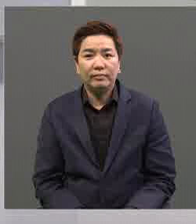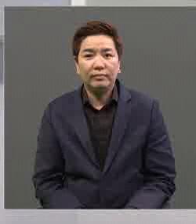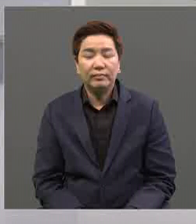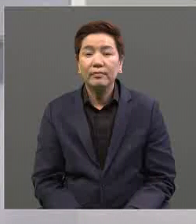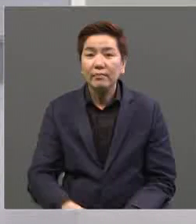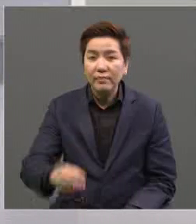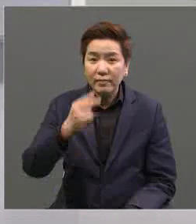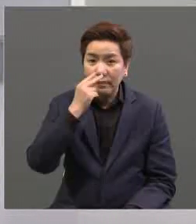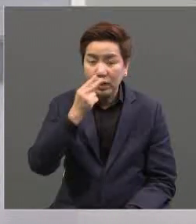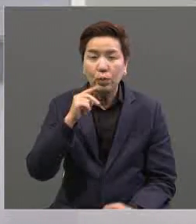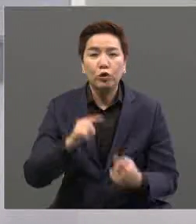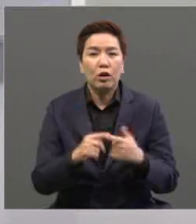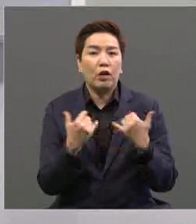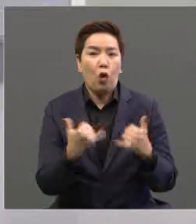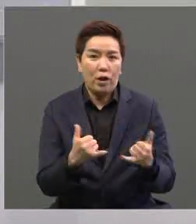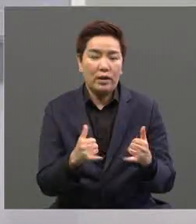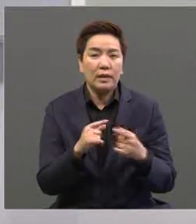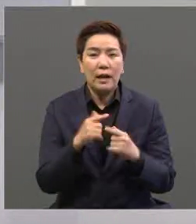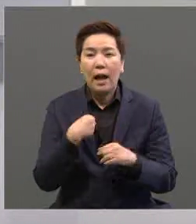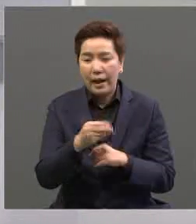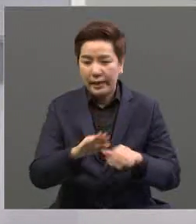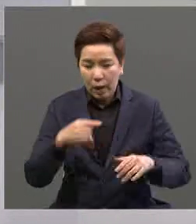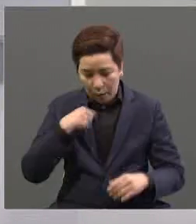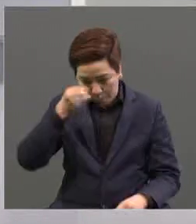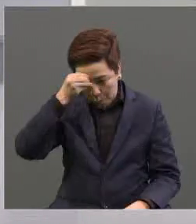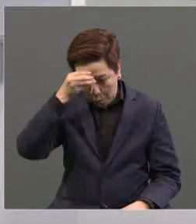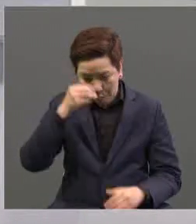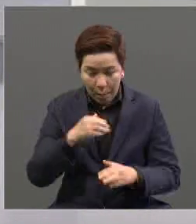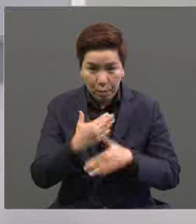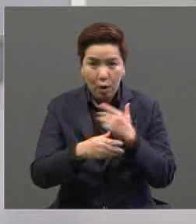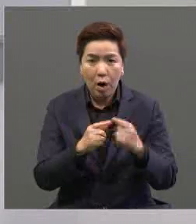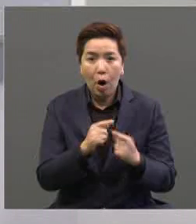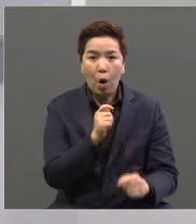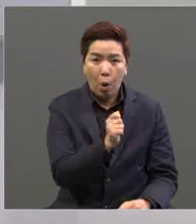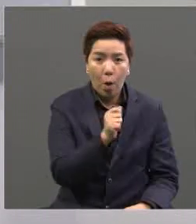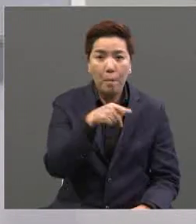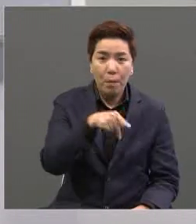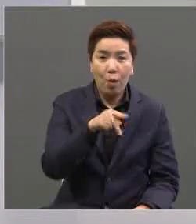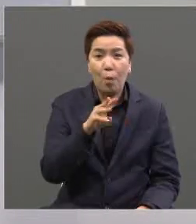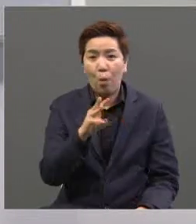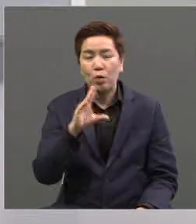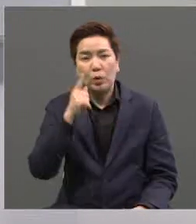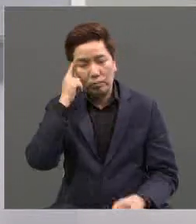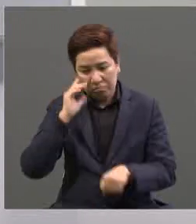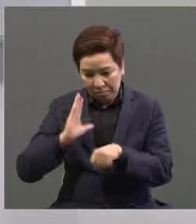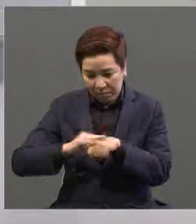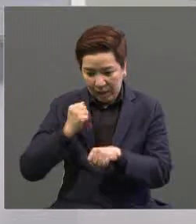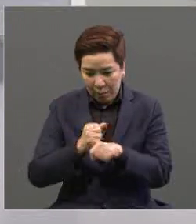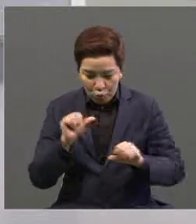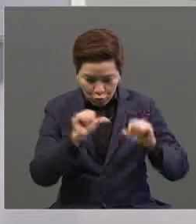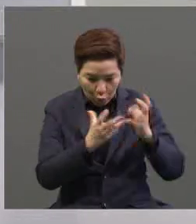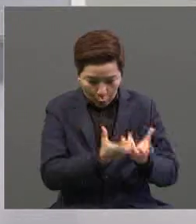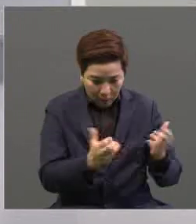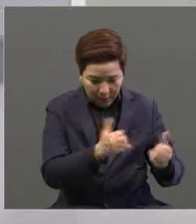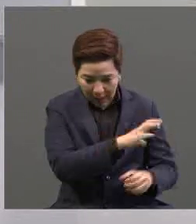ไปดูเรื่องของของเล่นกับการพัฒนาความรู้กันบ้างนะครับทางอพวชซึ่งมีความเชี่ยวชาญเกี่ยวกับของเล่นทาง